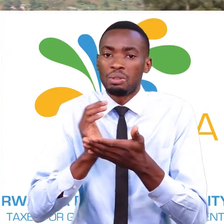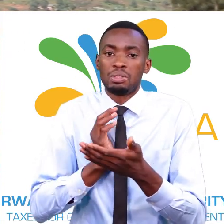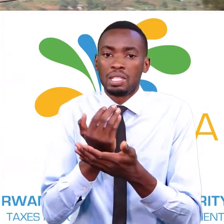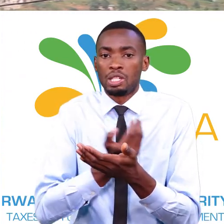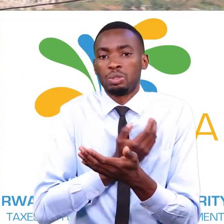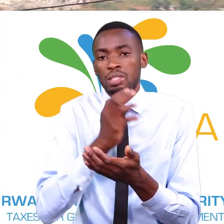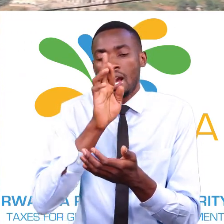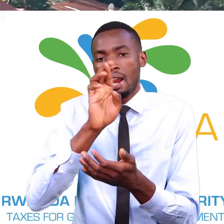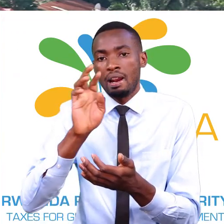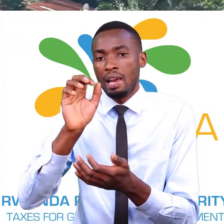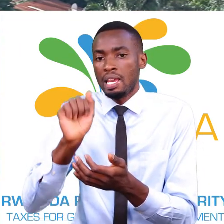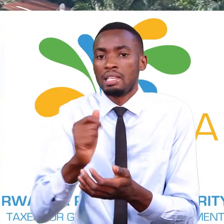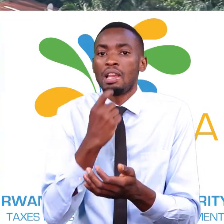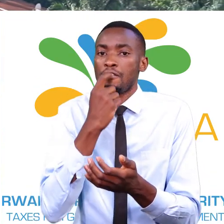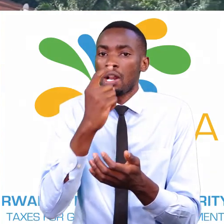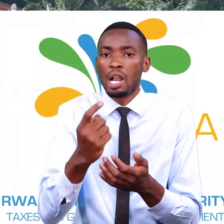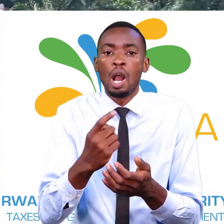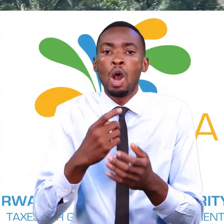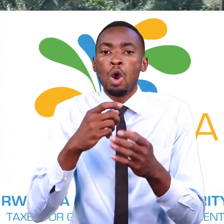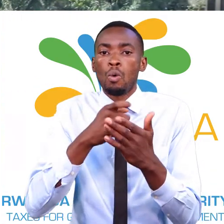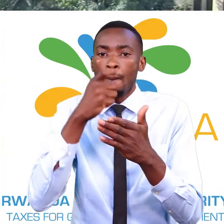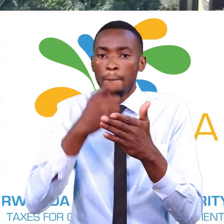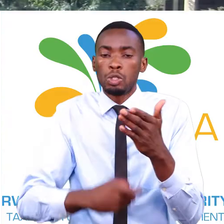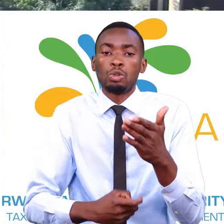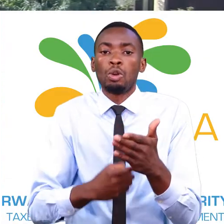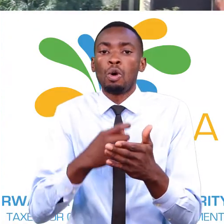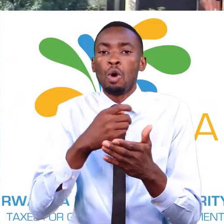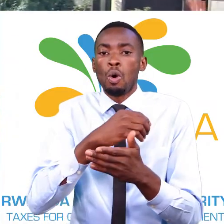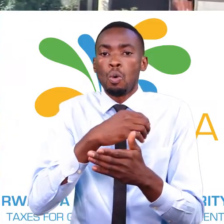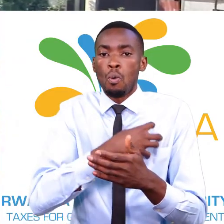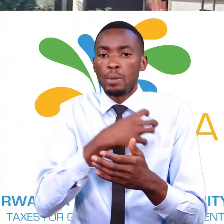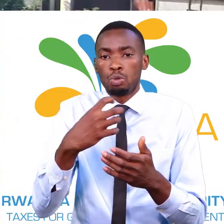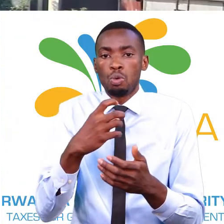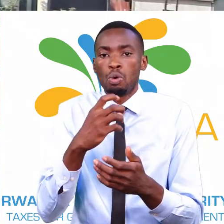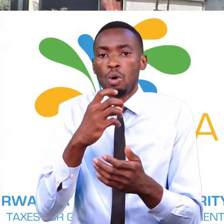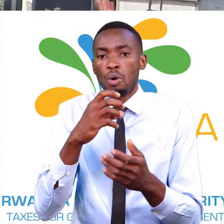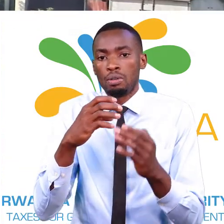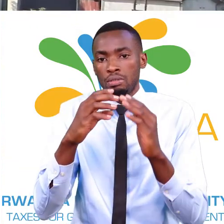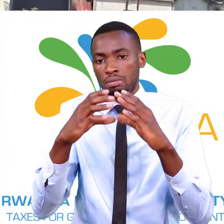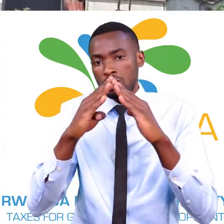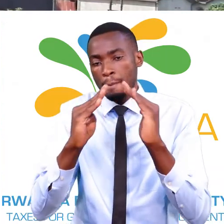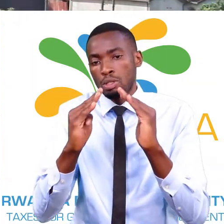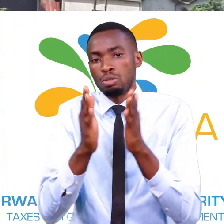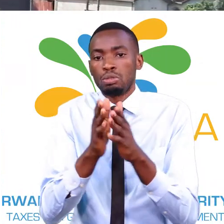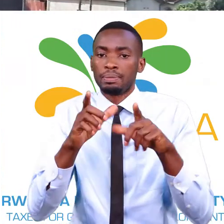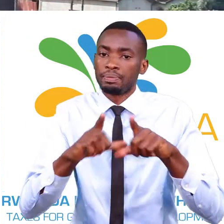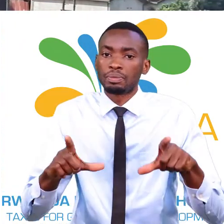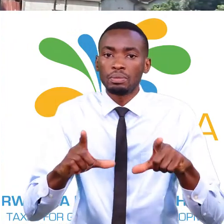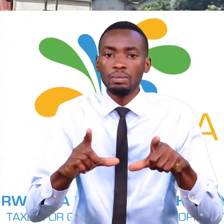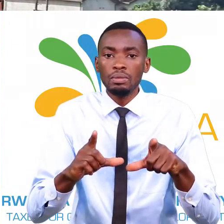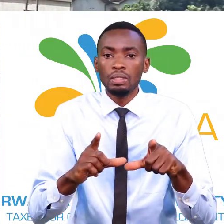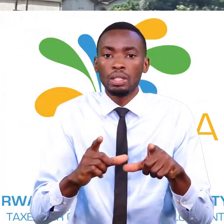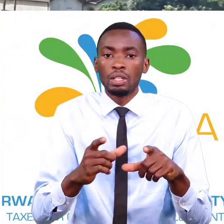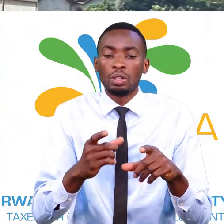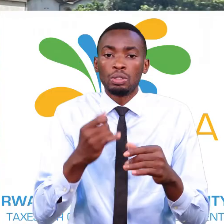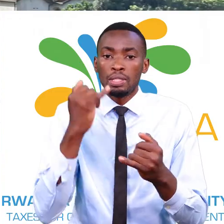cy'ikigo cy'imisoro n'amahoro cyagarukaga ku musoro ku mutungo utimukanwa ari no ufite itariki ntarengwa yo kuba wishyuwe no